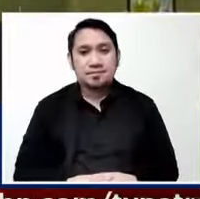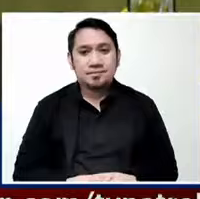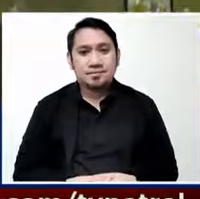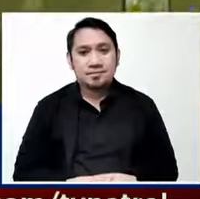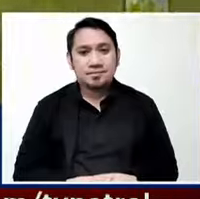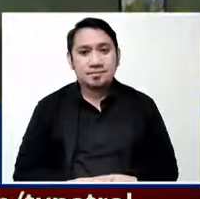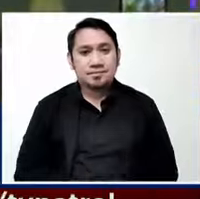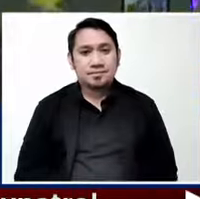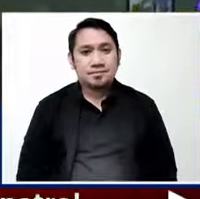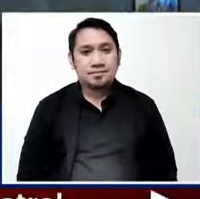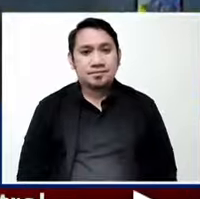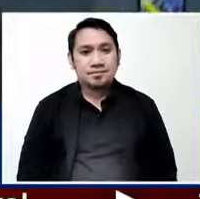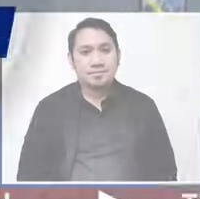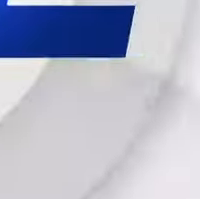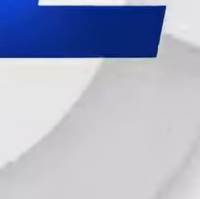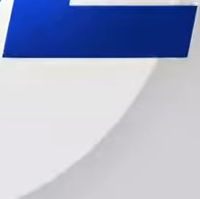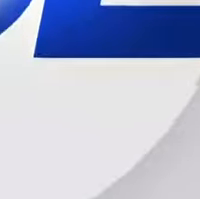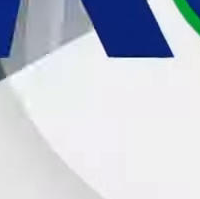ABS-CBN News.